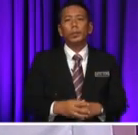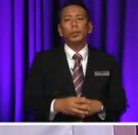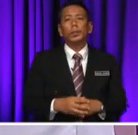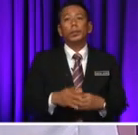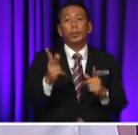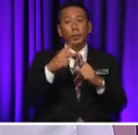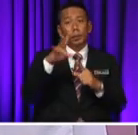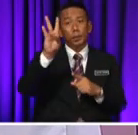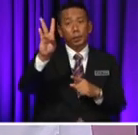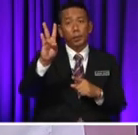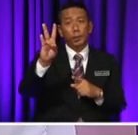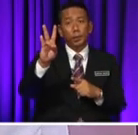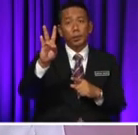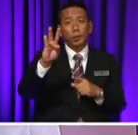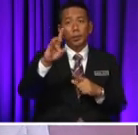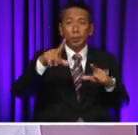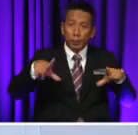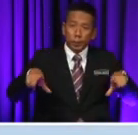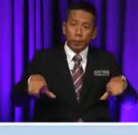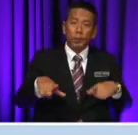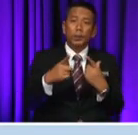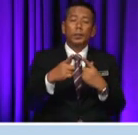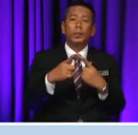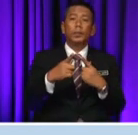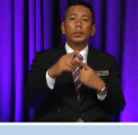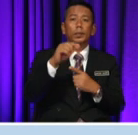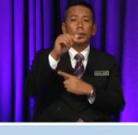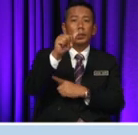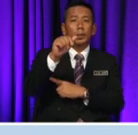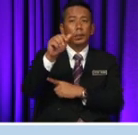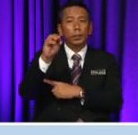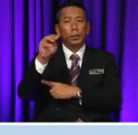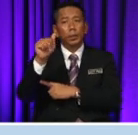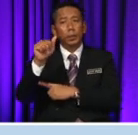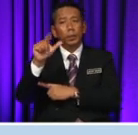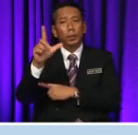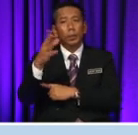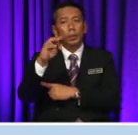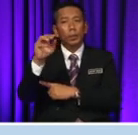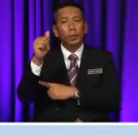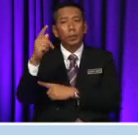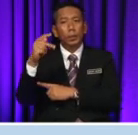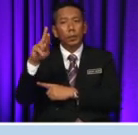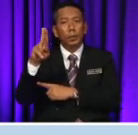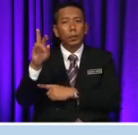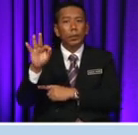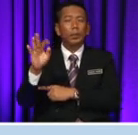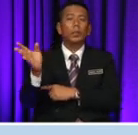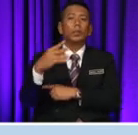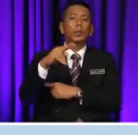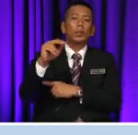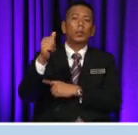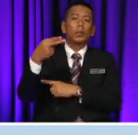ketujuh pula adalah pelaksanaan Amar ma'ruf dan nahi mungkar jadi setiap daripada kita perlu